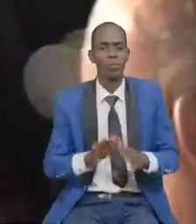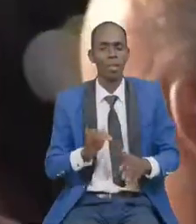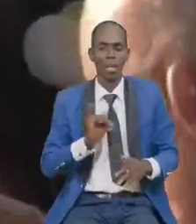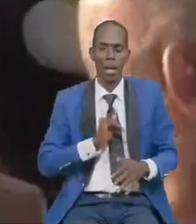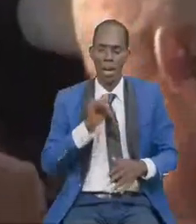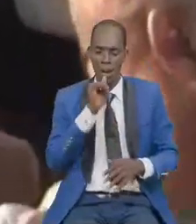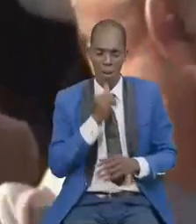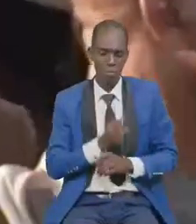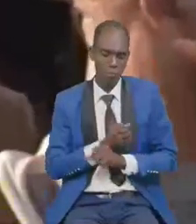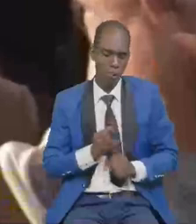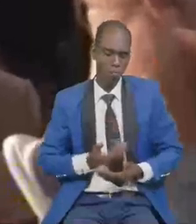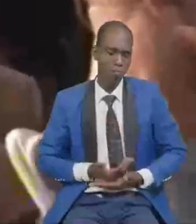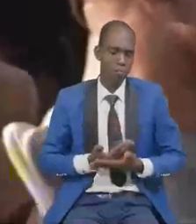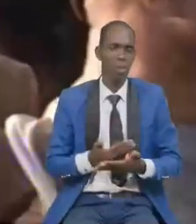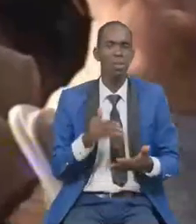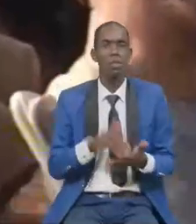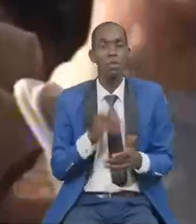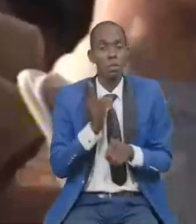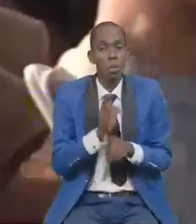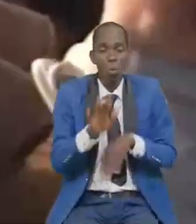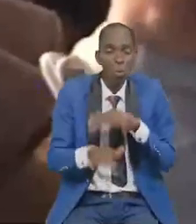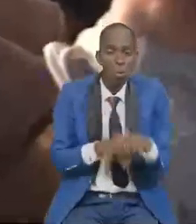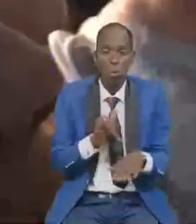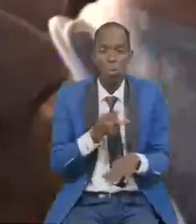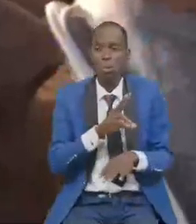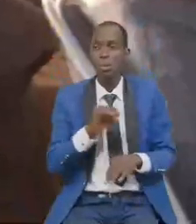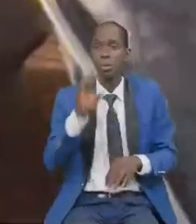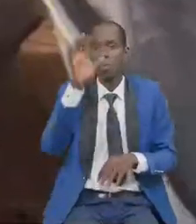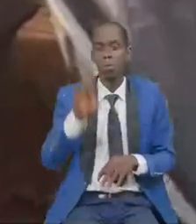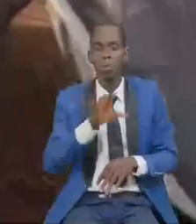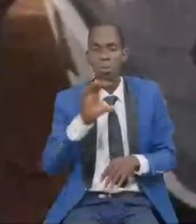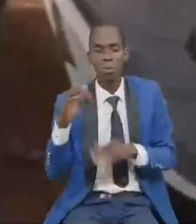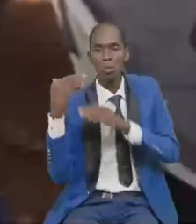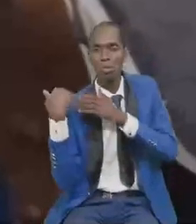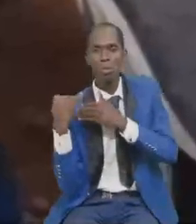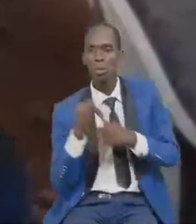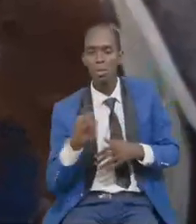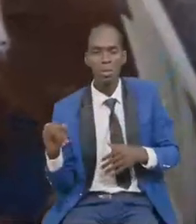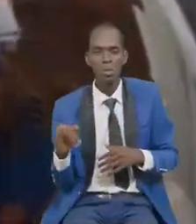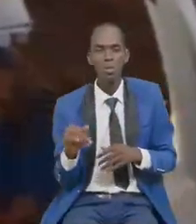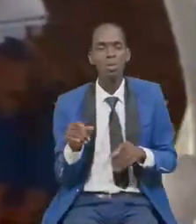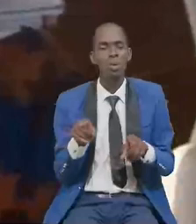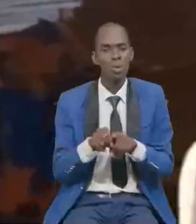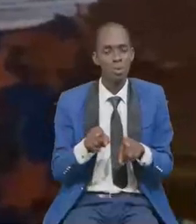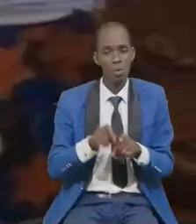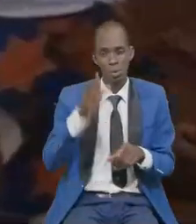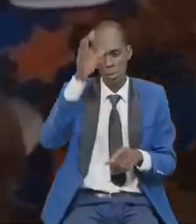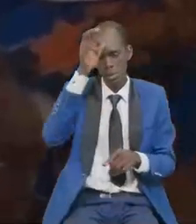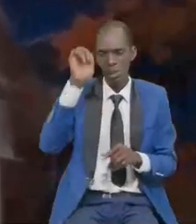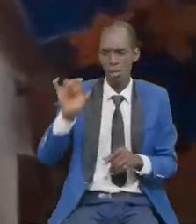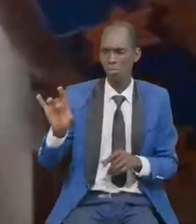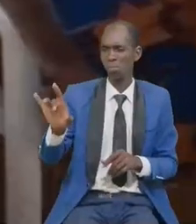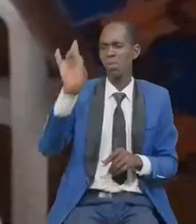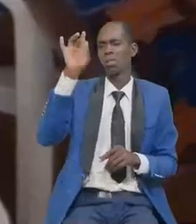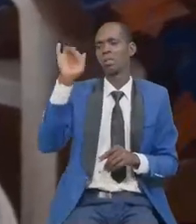Celui-là, il marche. Il marche, il n'y a pas de renoncement à soi, pas de croix. Même Satan va distinguer